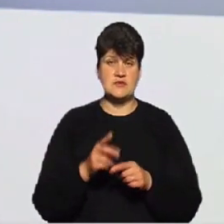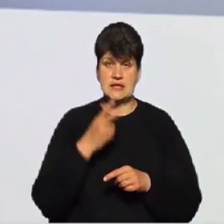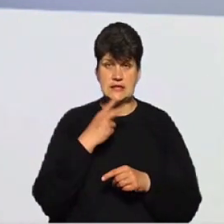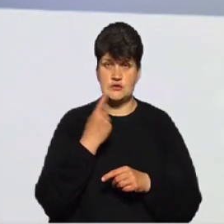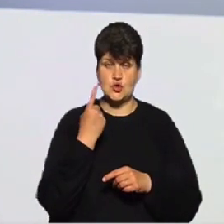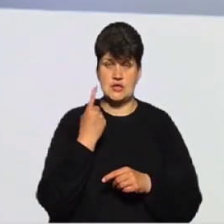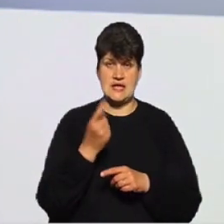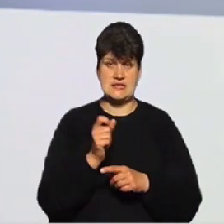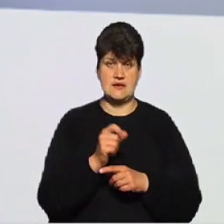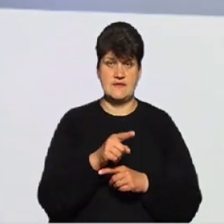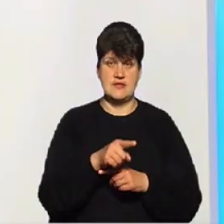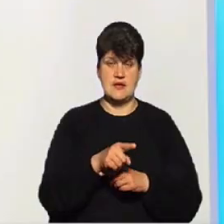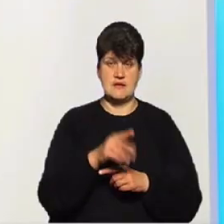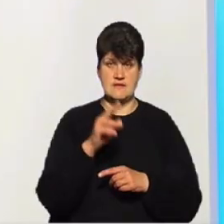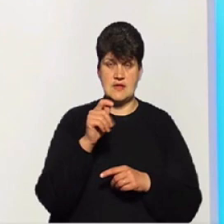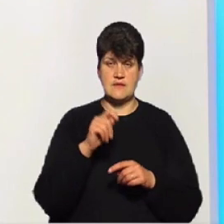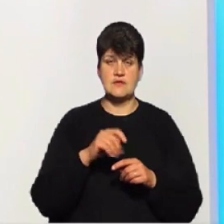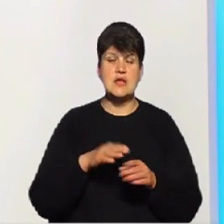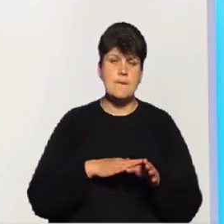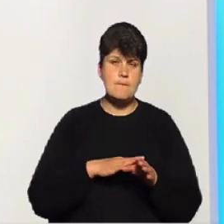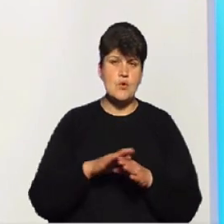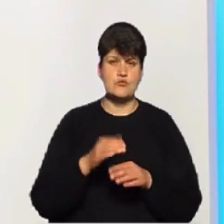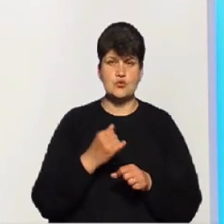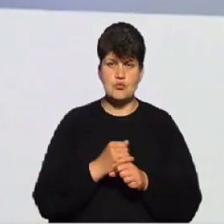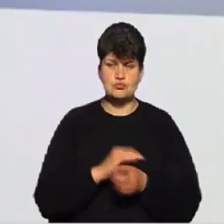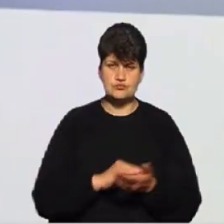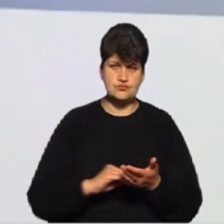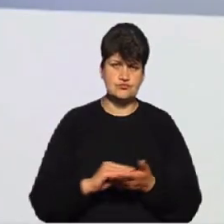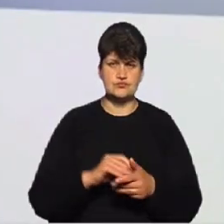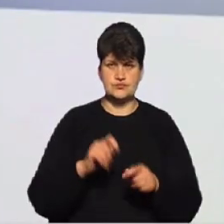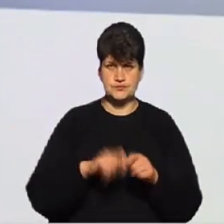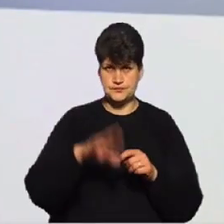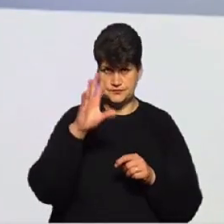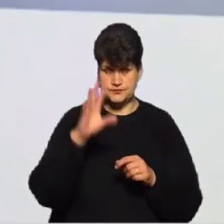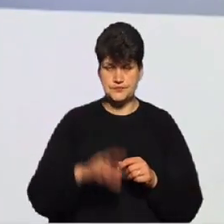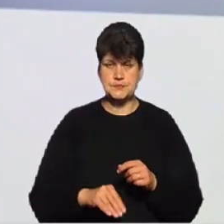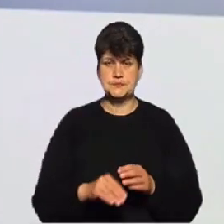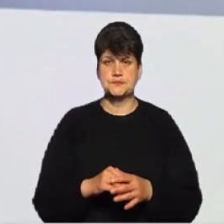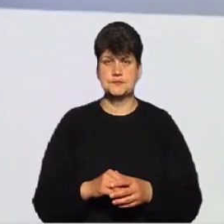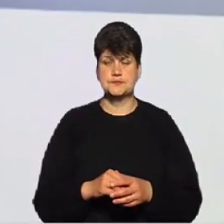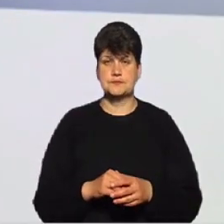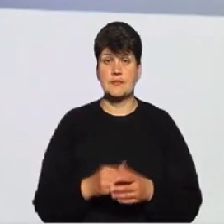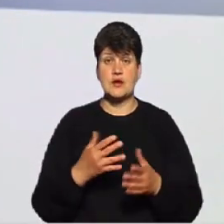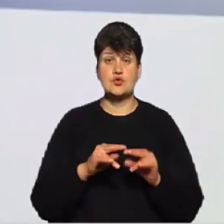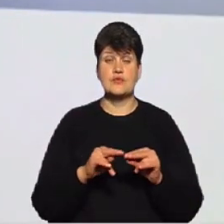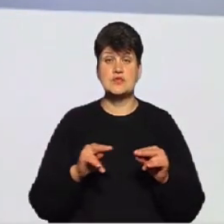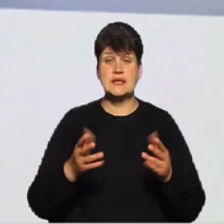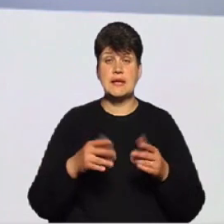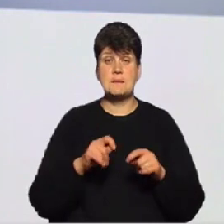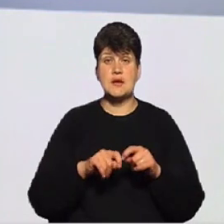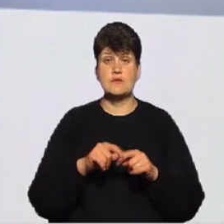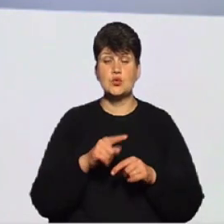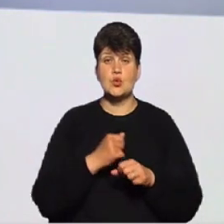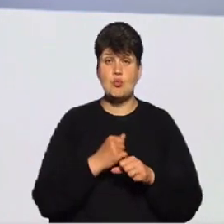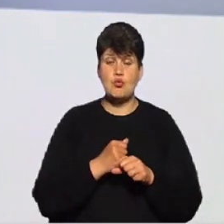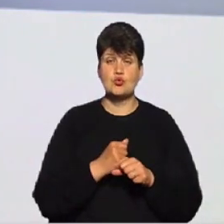одне оце завдання перевіряє, на яке учасник поскаржився. Вона повністю роботу перевіряє. Можливо, якщо там вчитель якийсь, який перевіряв цю